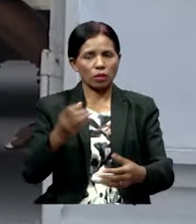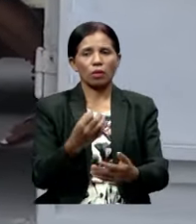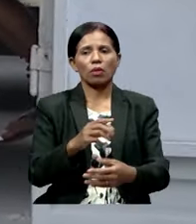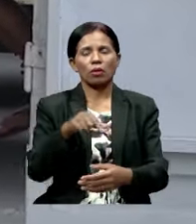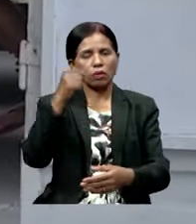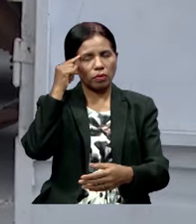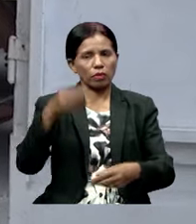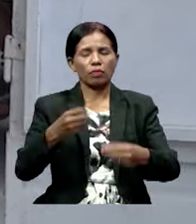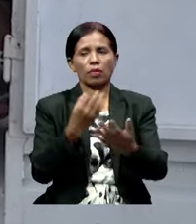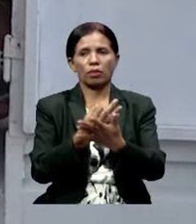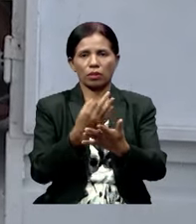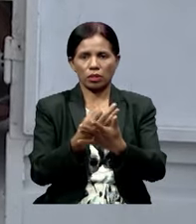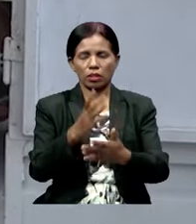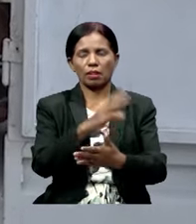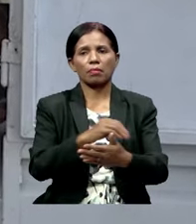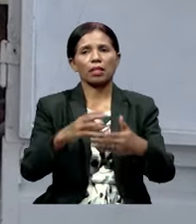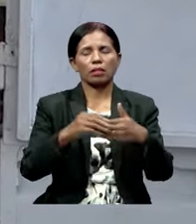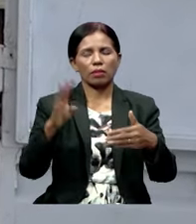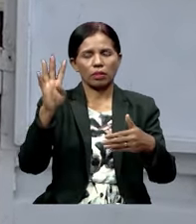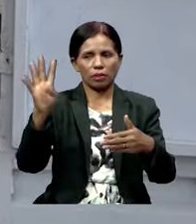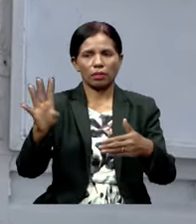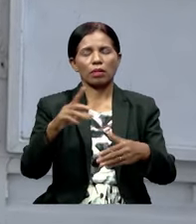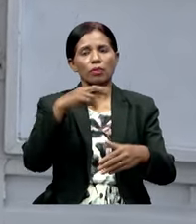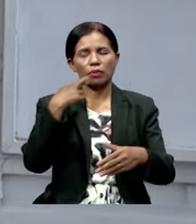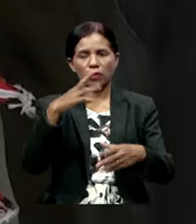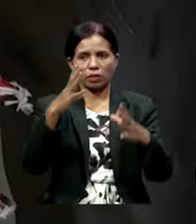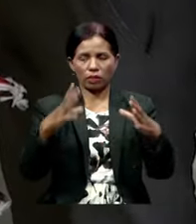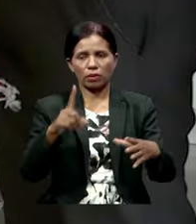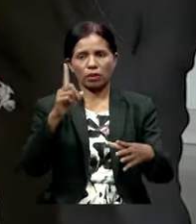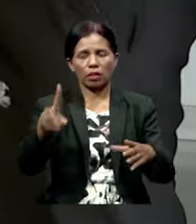ba cada saca fos kilogram arroz nulo ne empresa